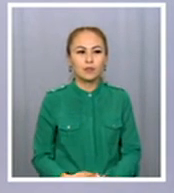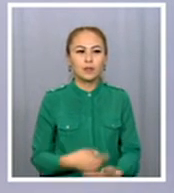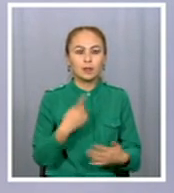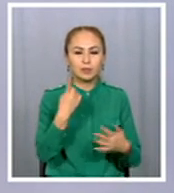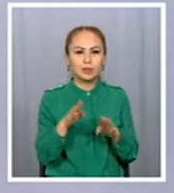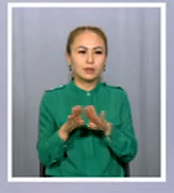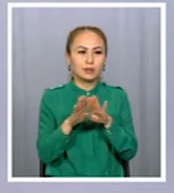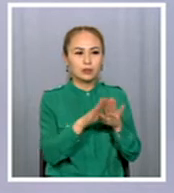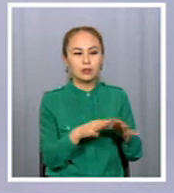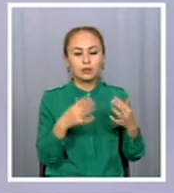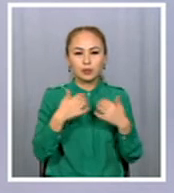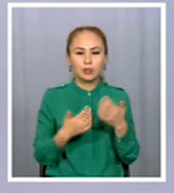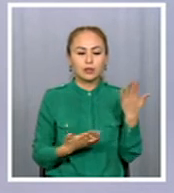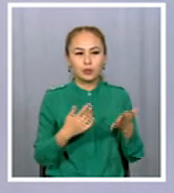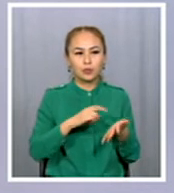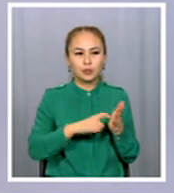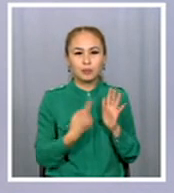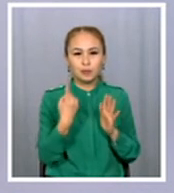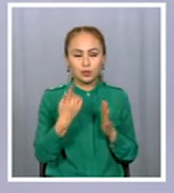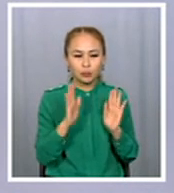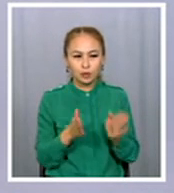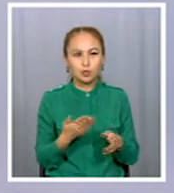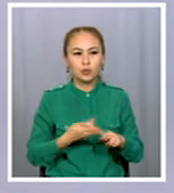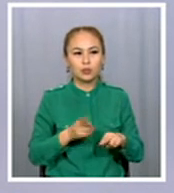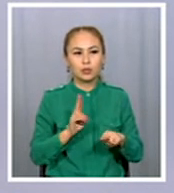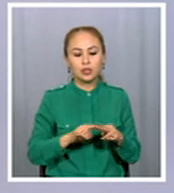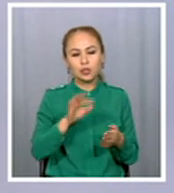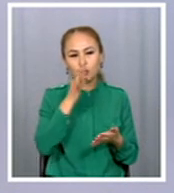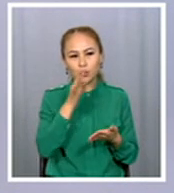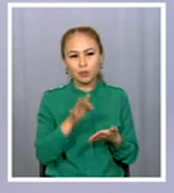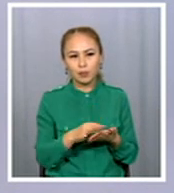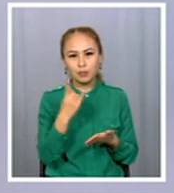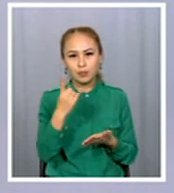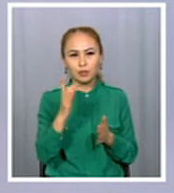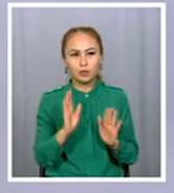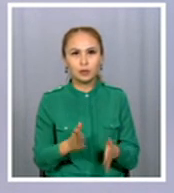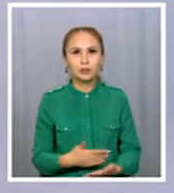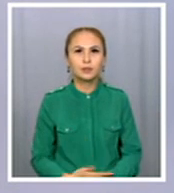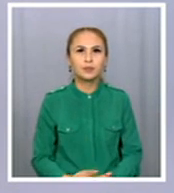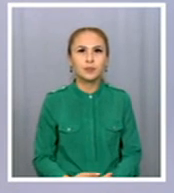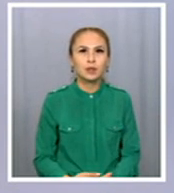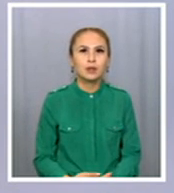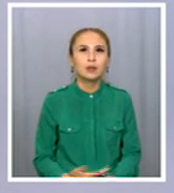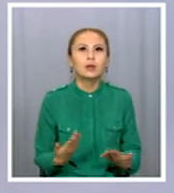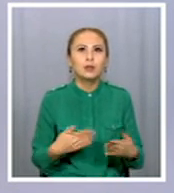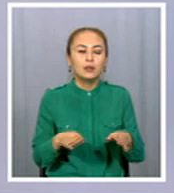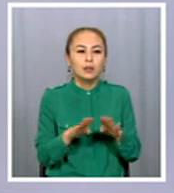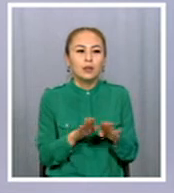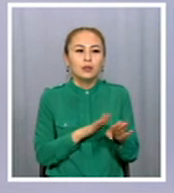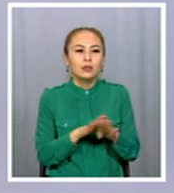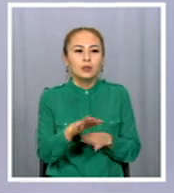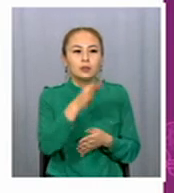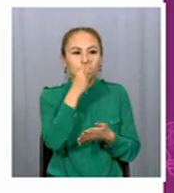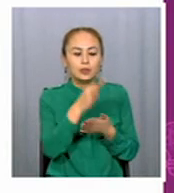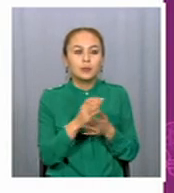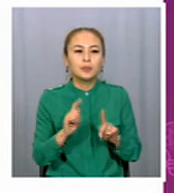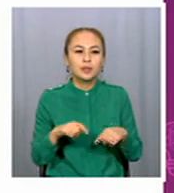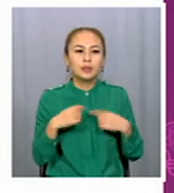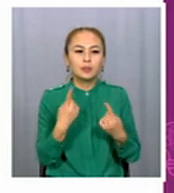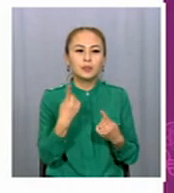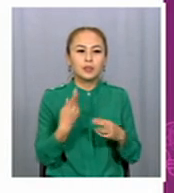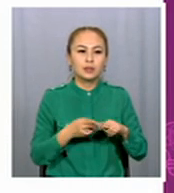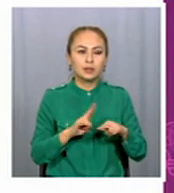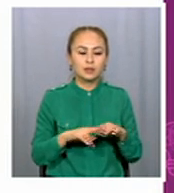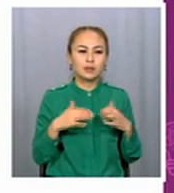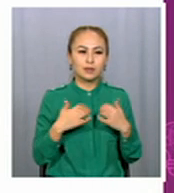1-ді санға бөлсек 1 шығады ғой. Сонда жауабы 1 болады екен, балалар. Енді толық жауабын берейік. Мына 1 деген